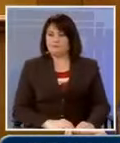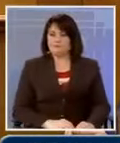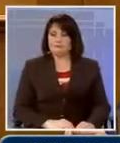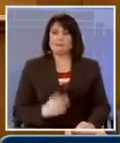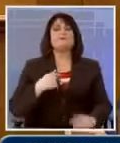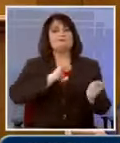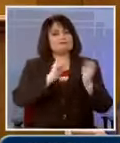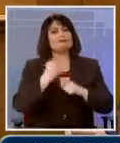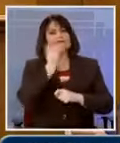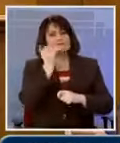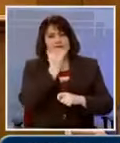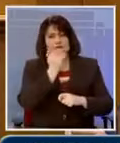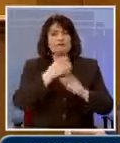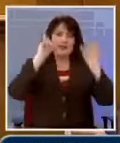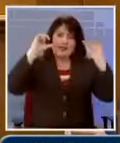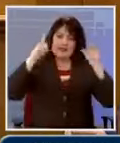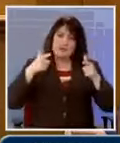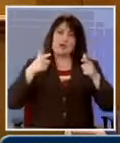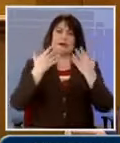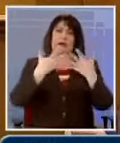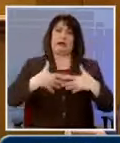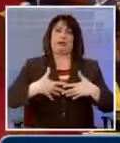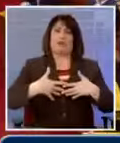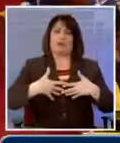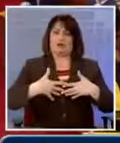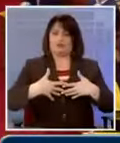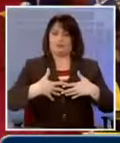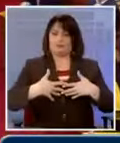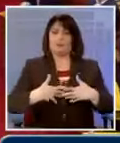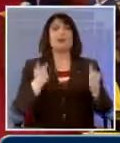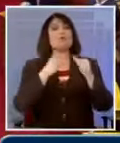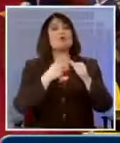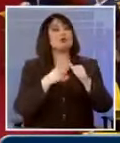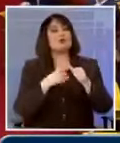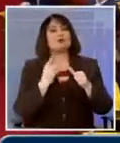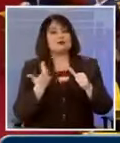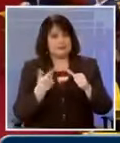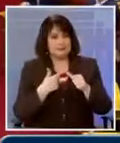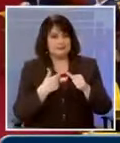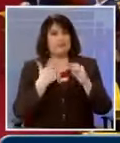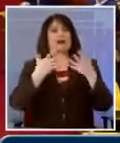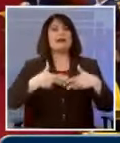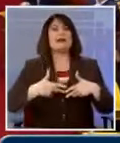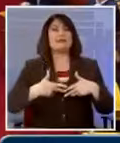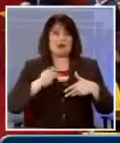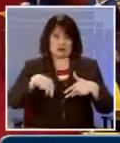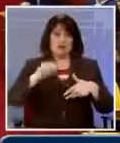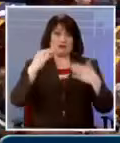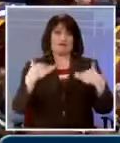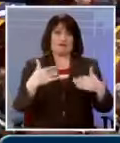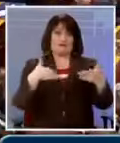αποκαθιστώντας άμεσα τη λειτουργία της δημοκρατίας. Πρώτα απ' όλα, τη λειτουργία του